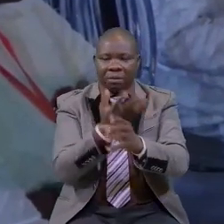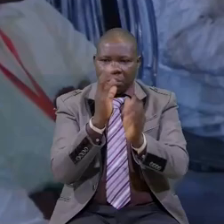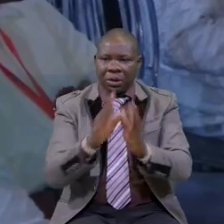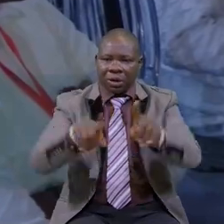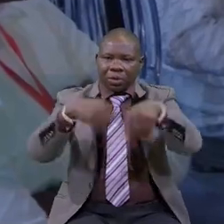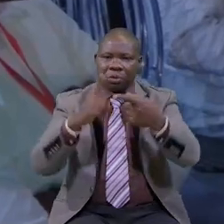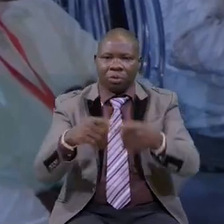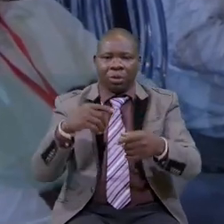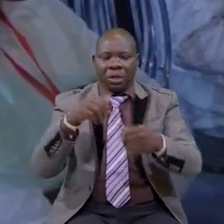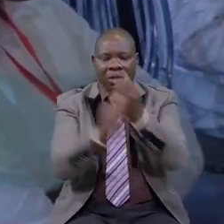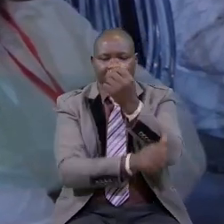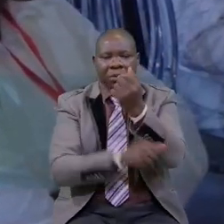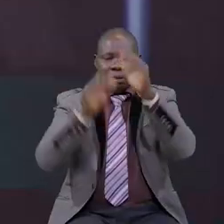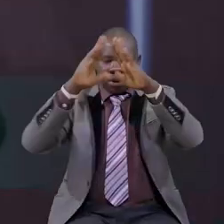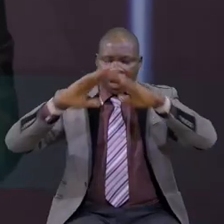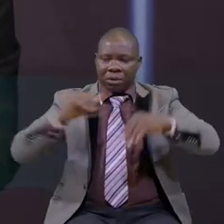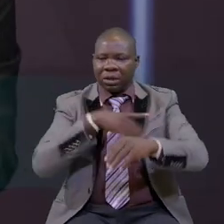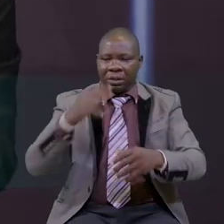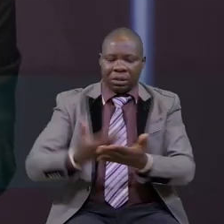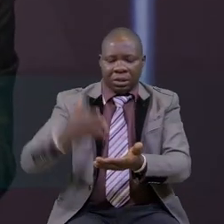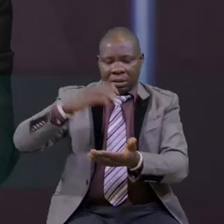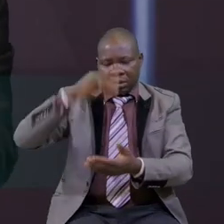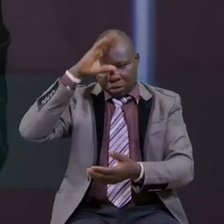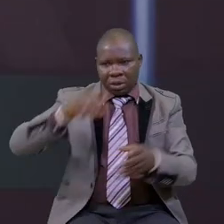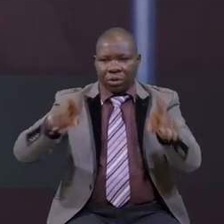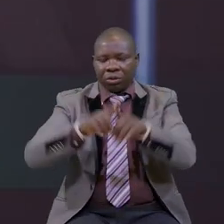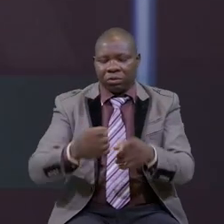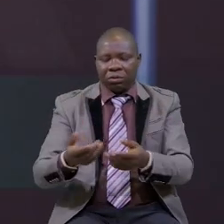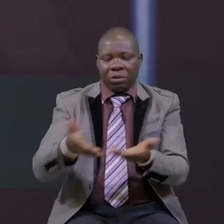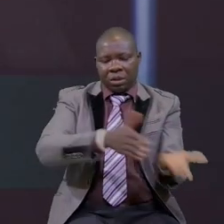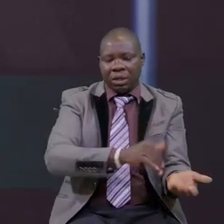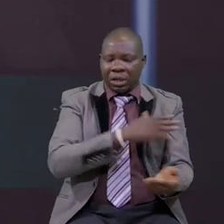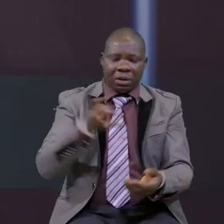riche mourut aussi et il fut enseveli.